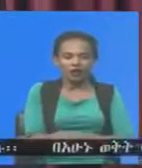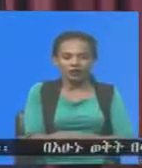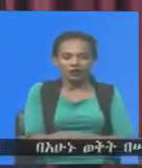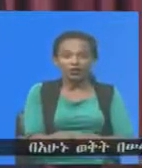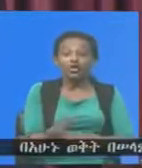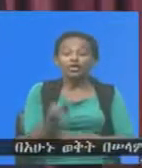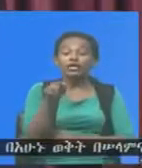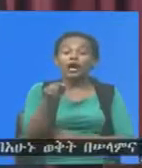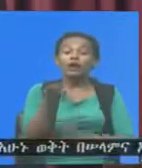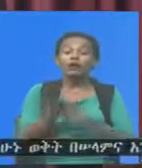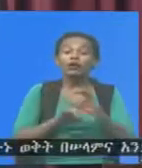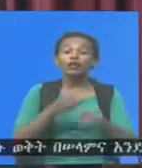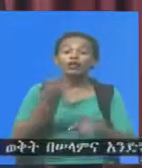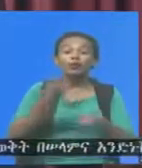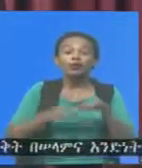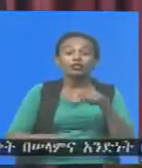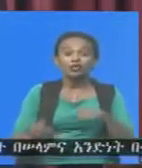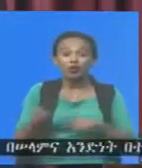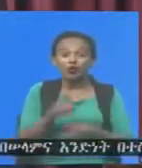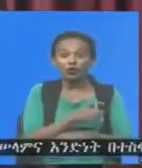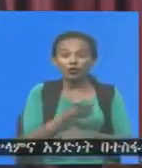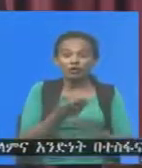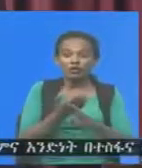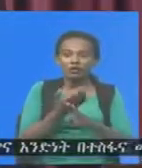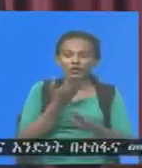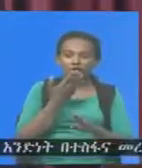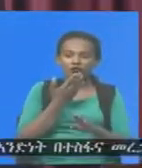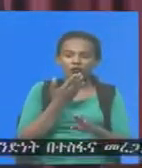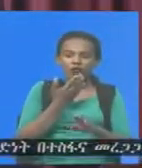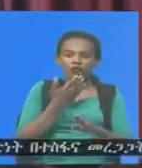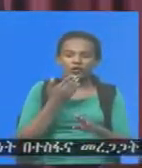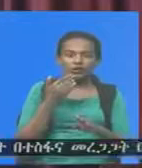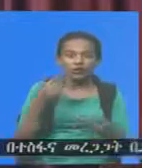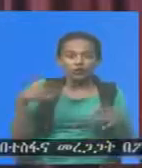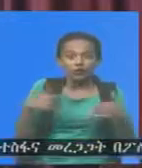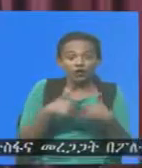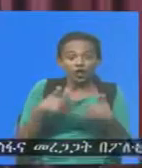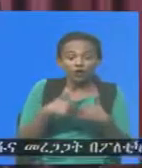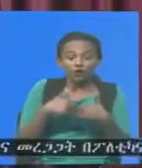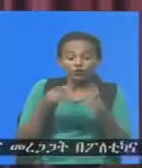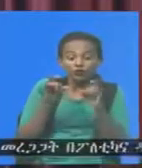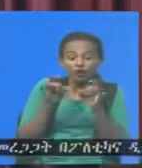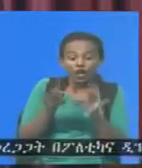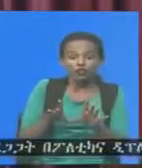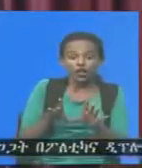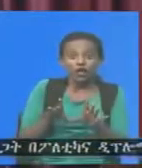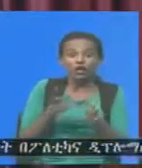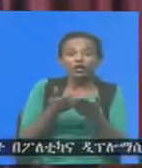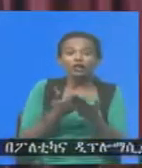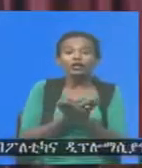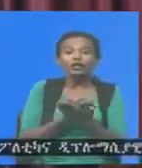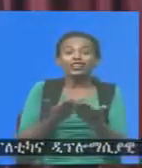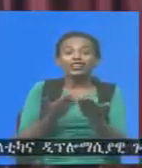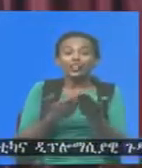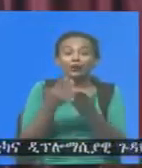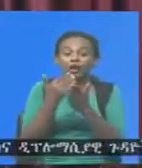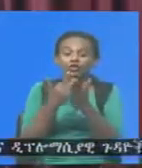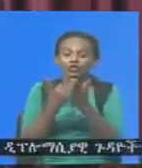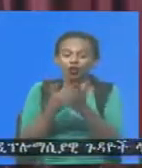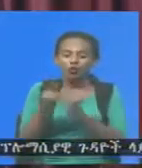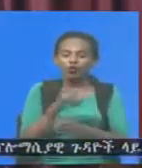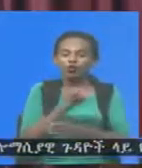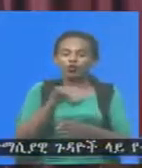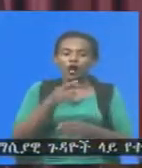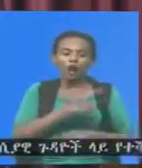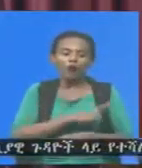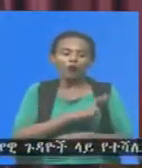ያን ማድረግ የማንችል ከሆነ ቅድም የፈራነው ጥላቻ፣ ቅድም የፈራነው ቁርሾ ይሄም አጀንዳ ሆኖ ልክ እንደ ሃይማኖት